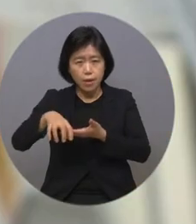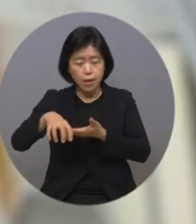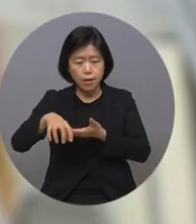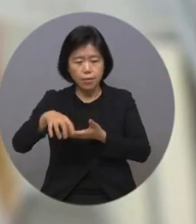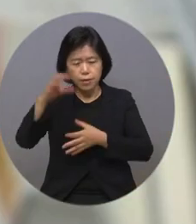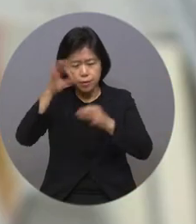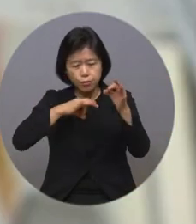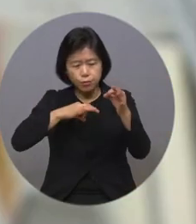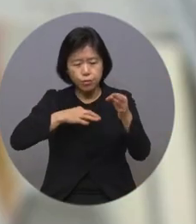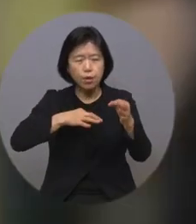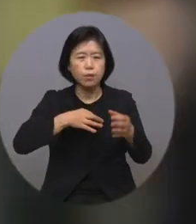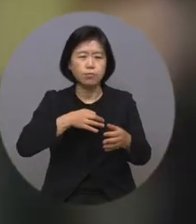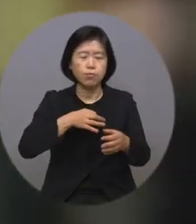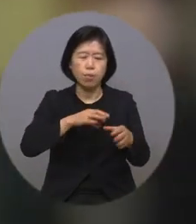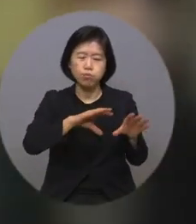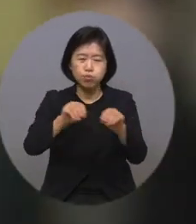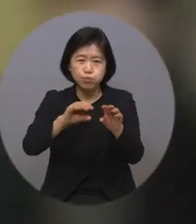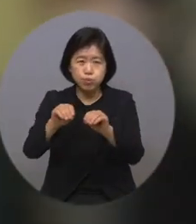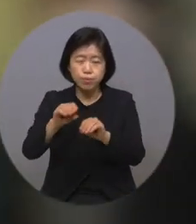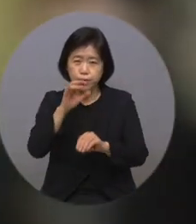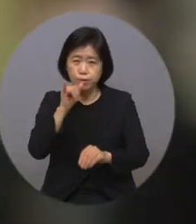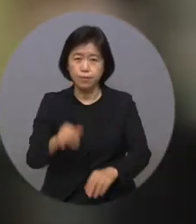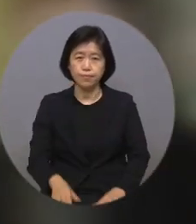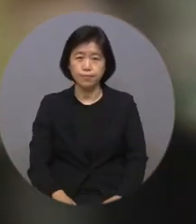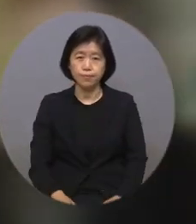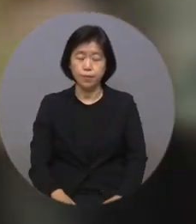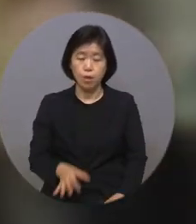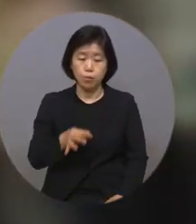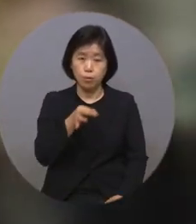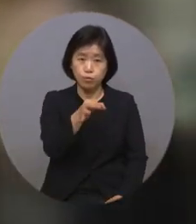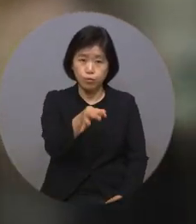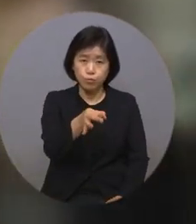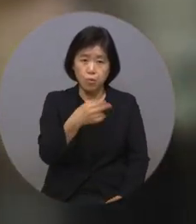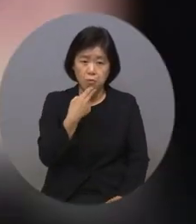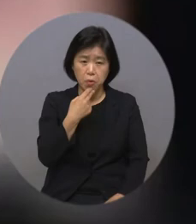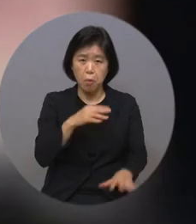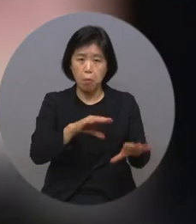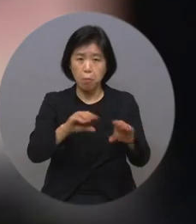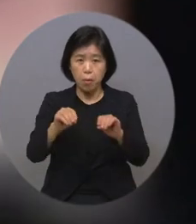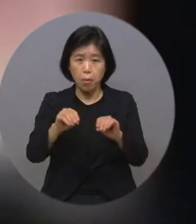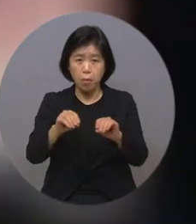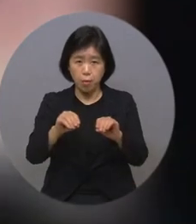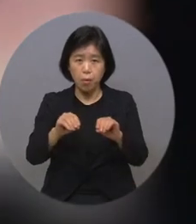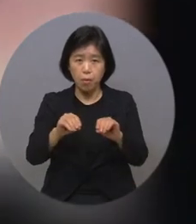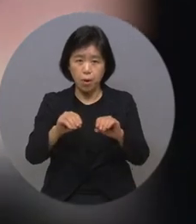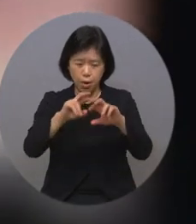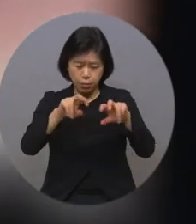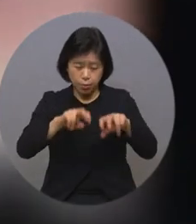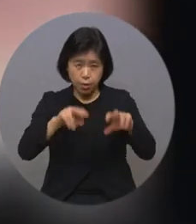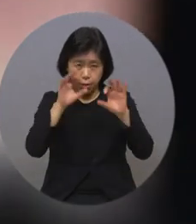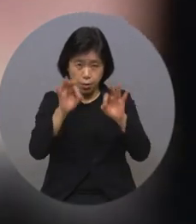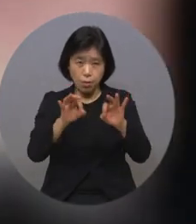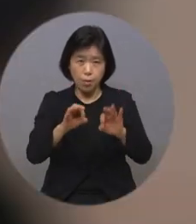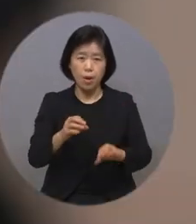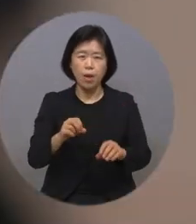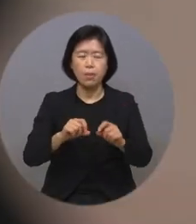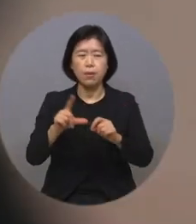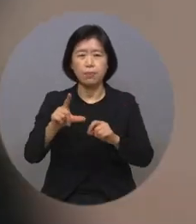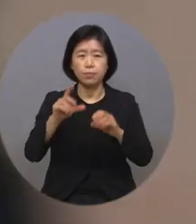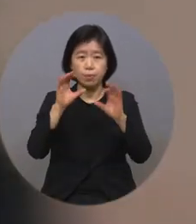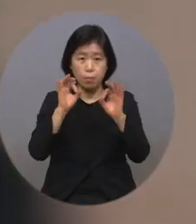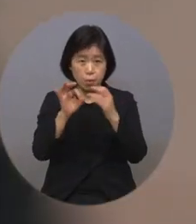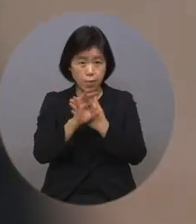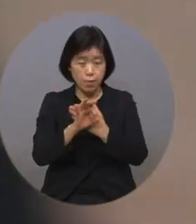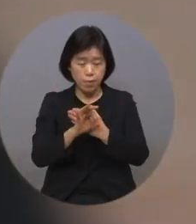있습니다 최근 5년간 지원 중단 컨 수 총 4739 건중 87.2% 가 현장